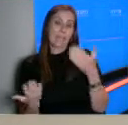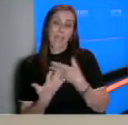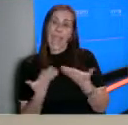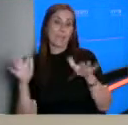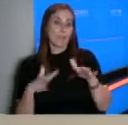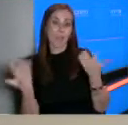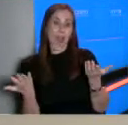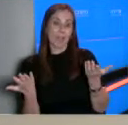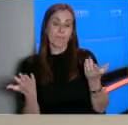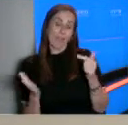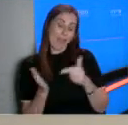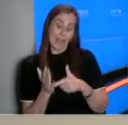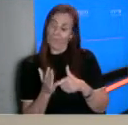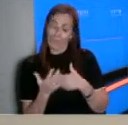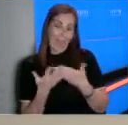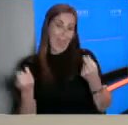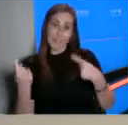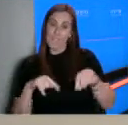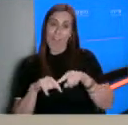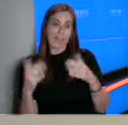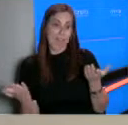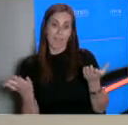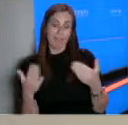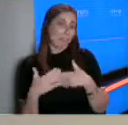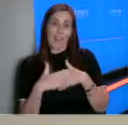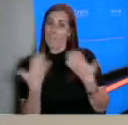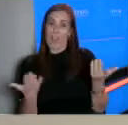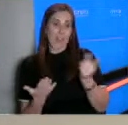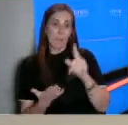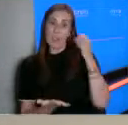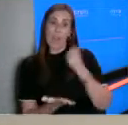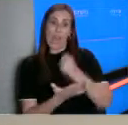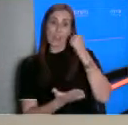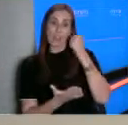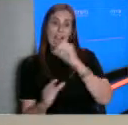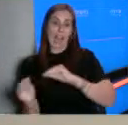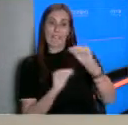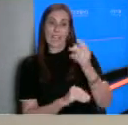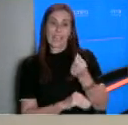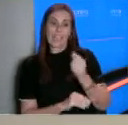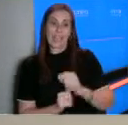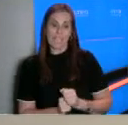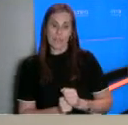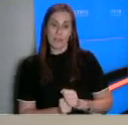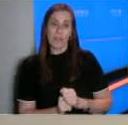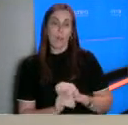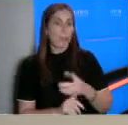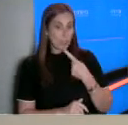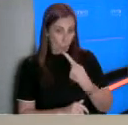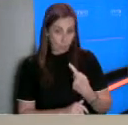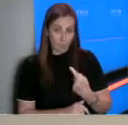אין ממשלה, ולכן אין ועדה שתתכנס, ואין מי שיאשר את העברת הכספים בפועל. מה